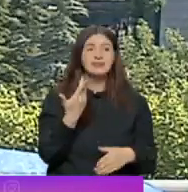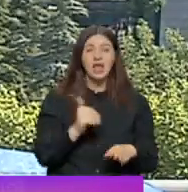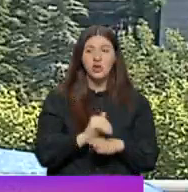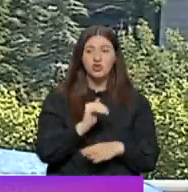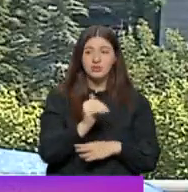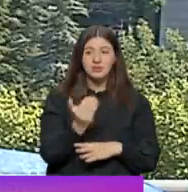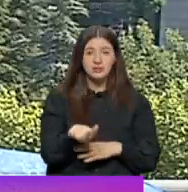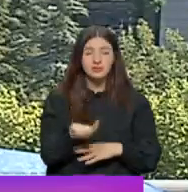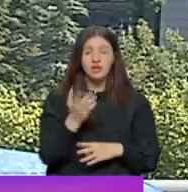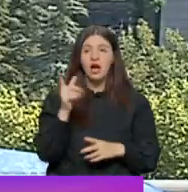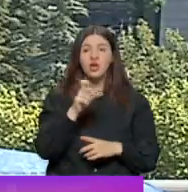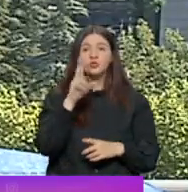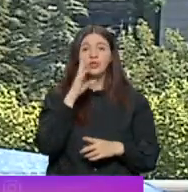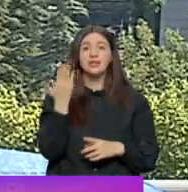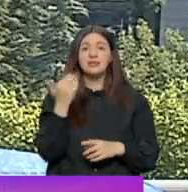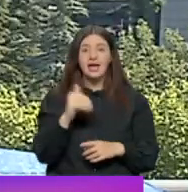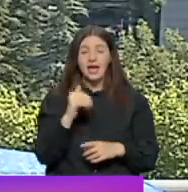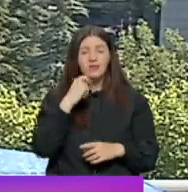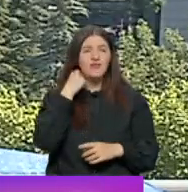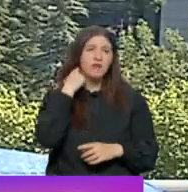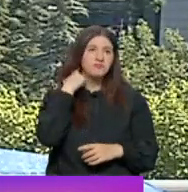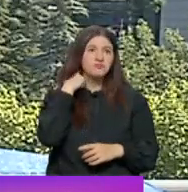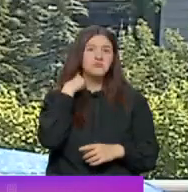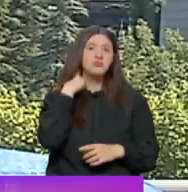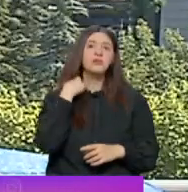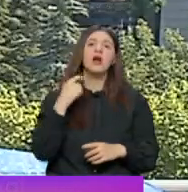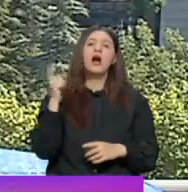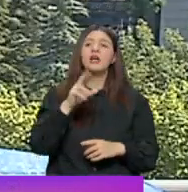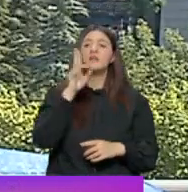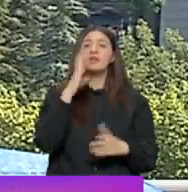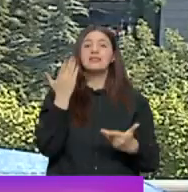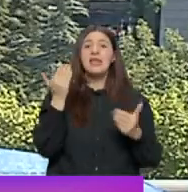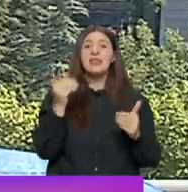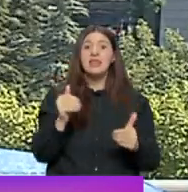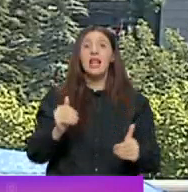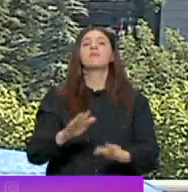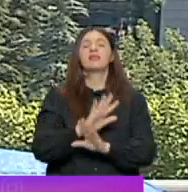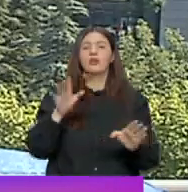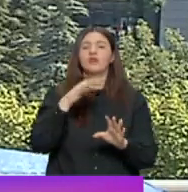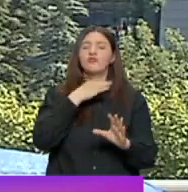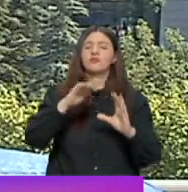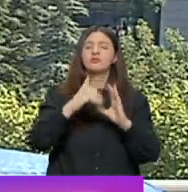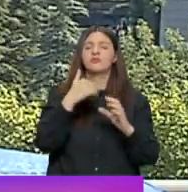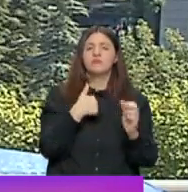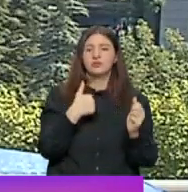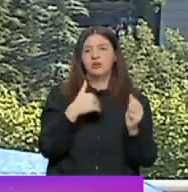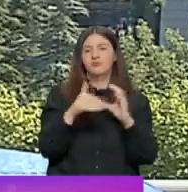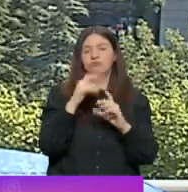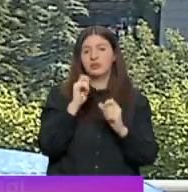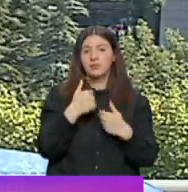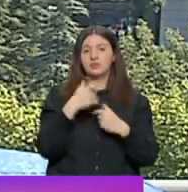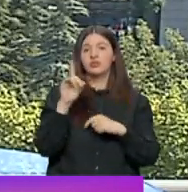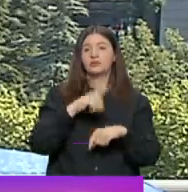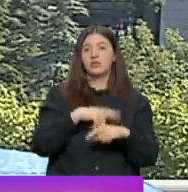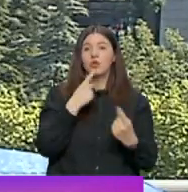neler yaşadınız? Ayın sonu nasıl geldi ya da ayın sonu nasıl gelemedi? Lütfen mesajlarınızla bizlere ulaşın. Çalar